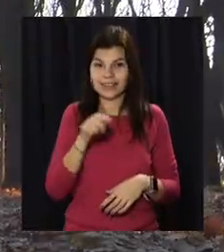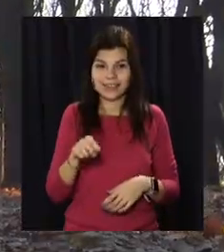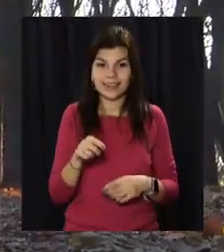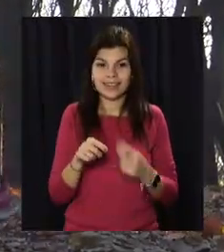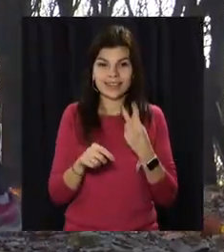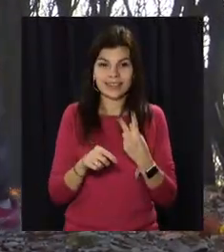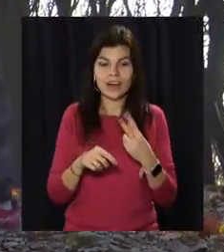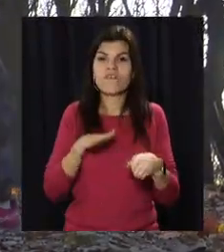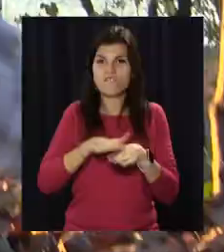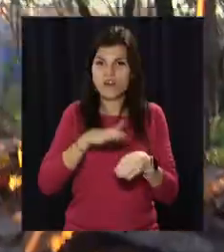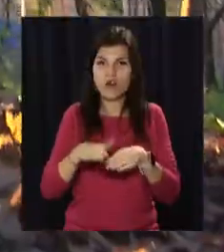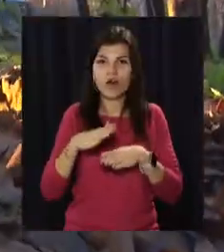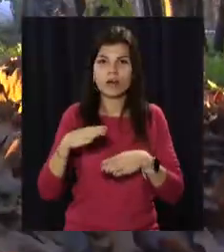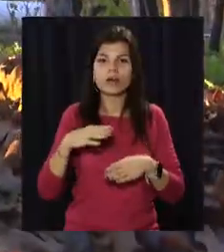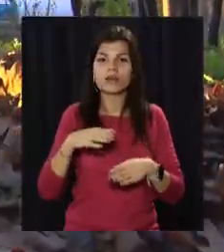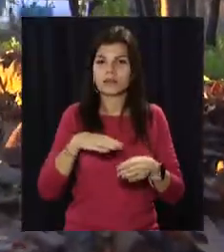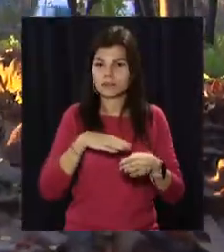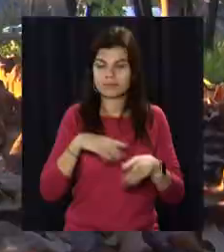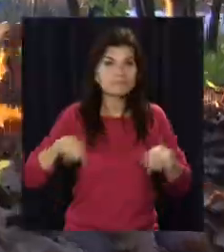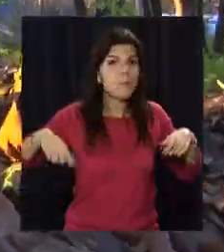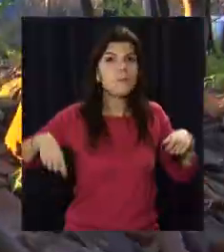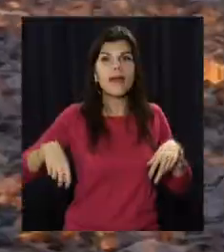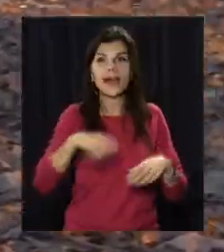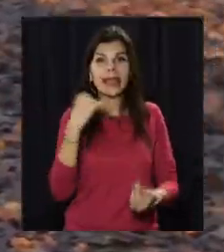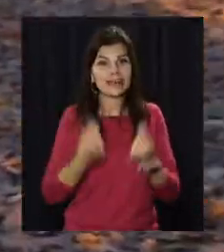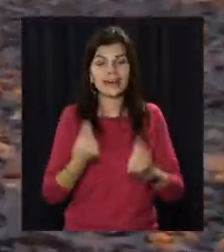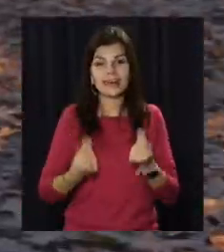Джері виконують команди, невпинно гасають та граються.